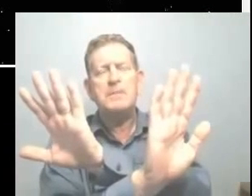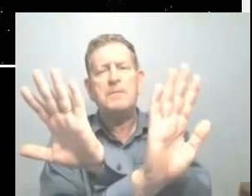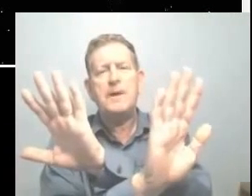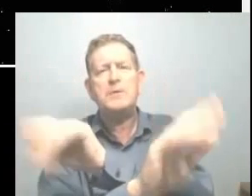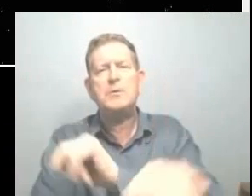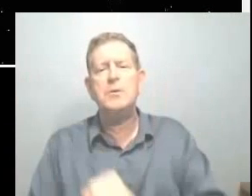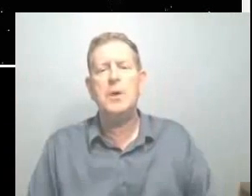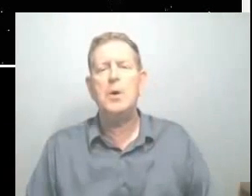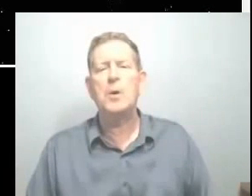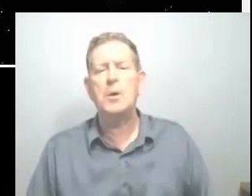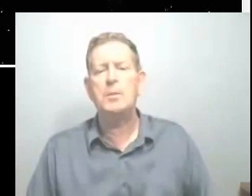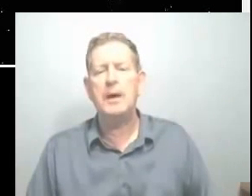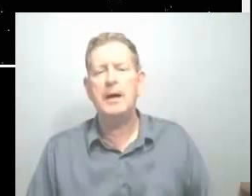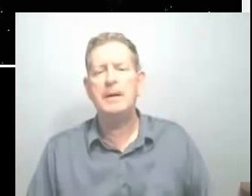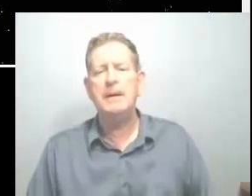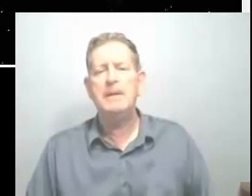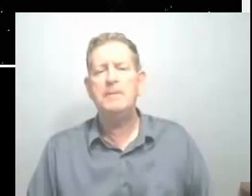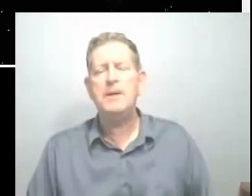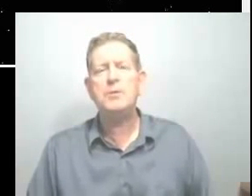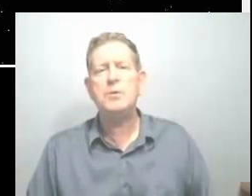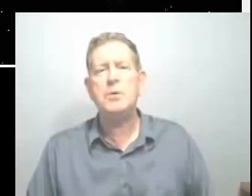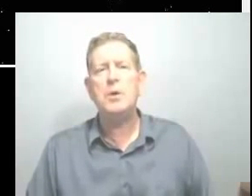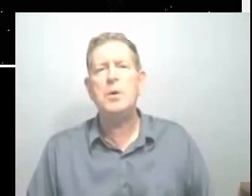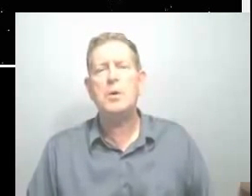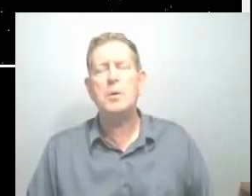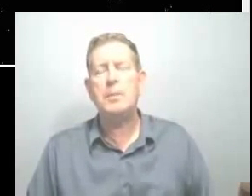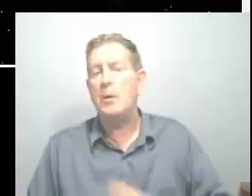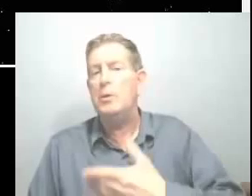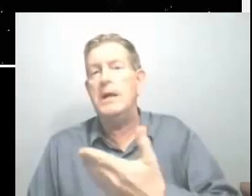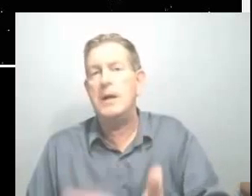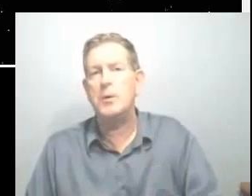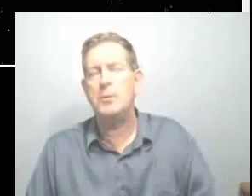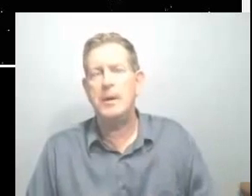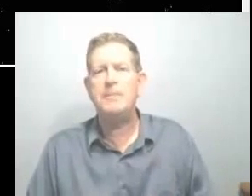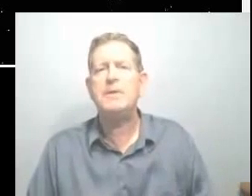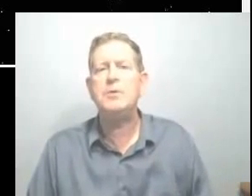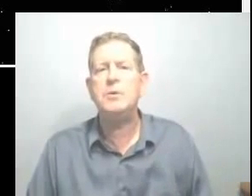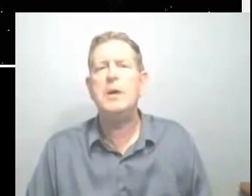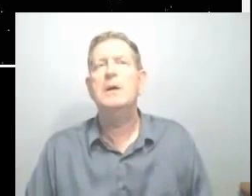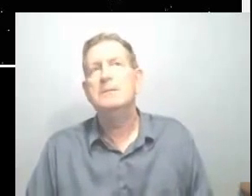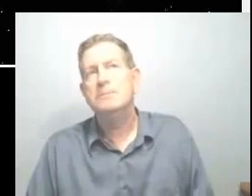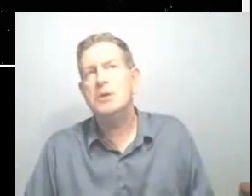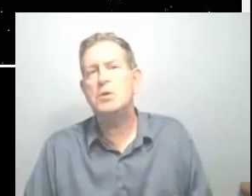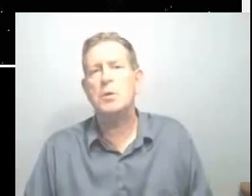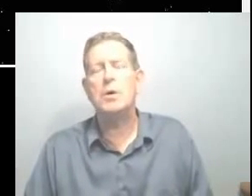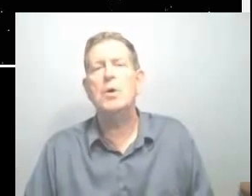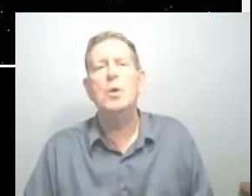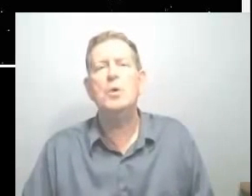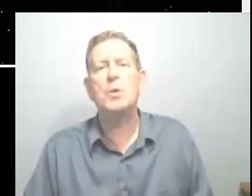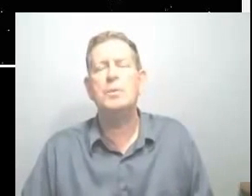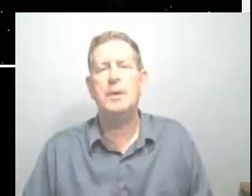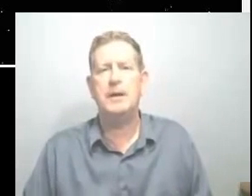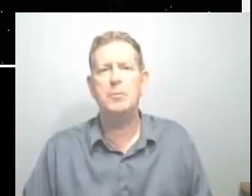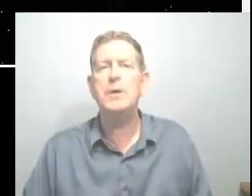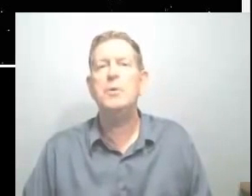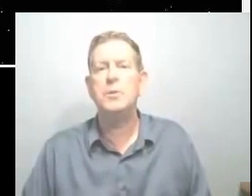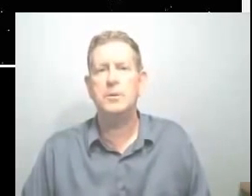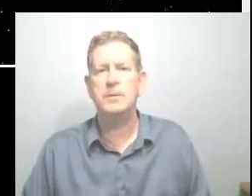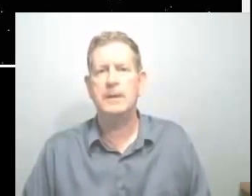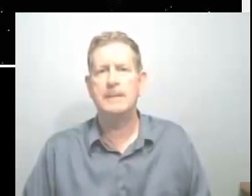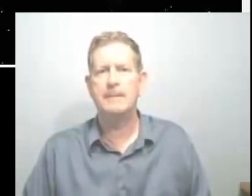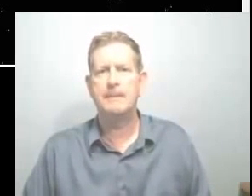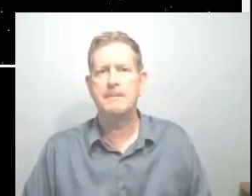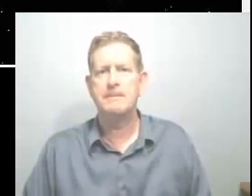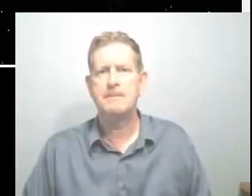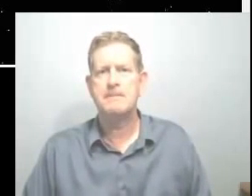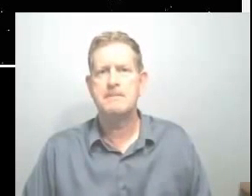Fais-tu? Fais-tu le repas? Fais-tu le repas ou les repas? Fais-tu, disons, le repas? Oui ou non?